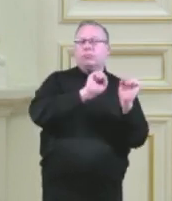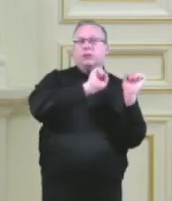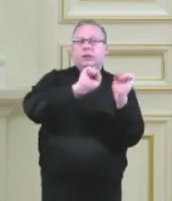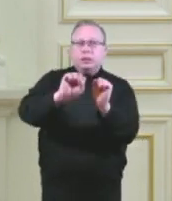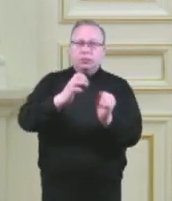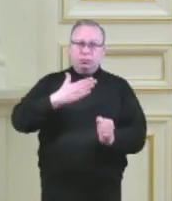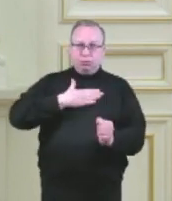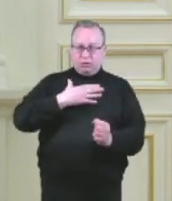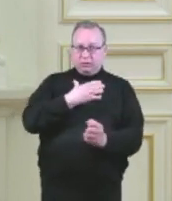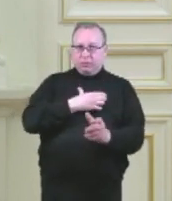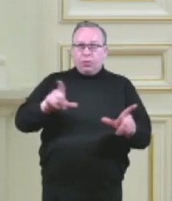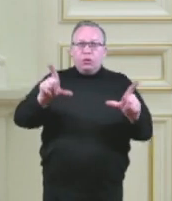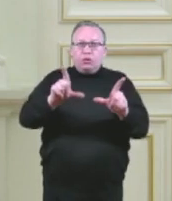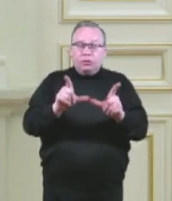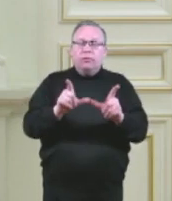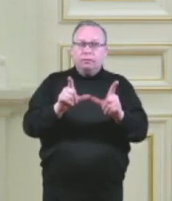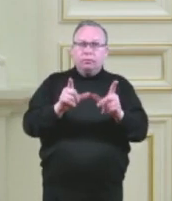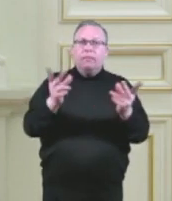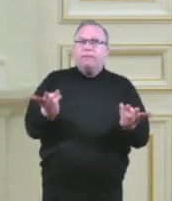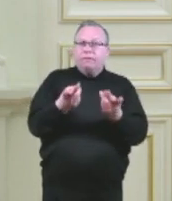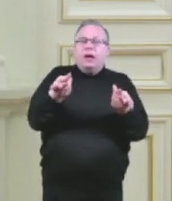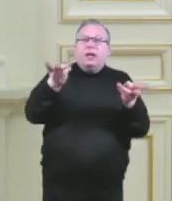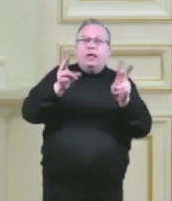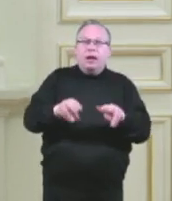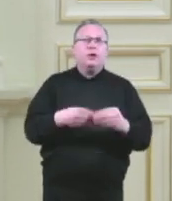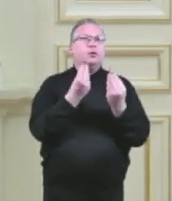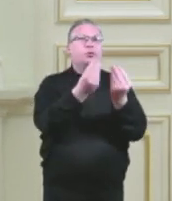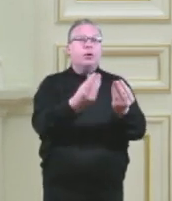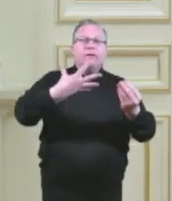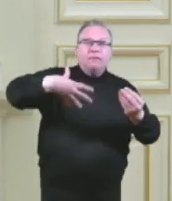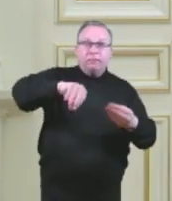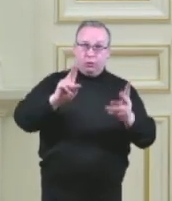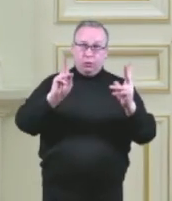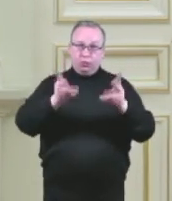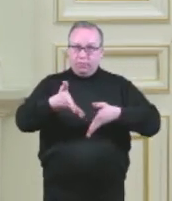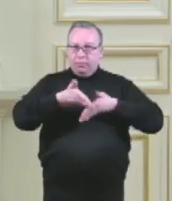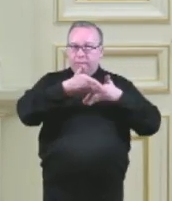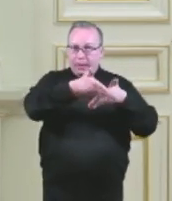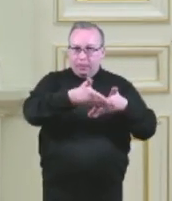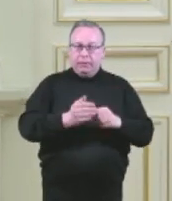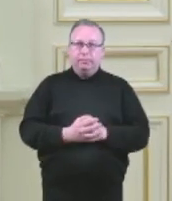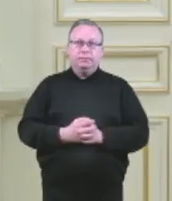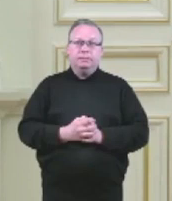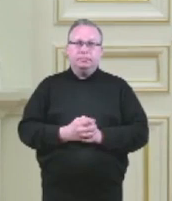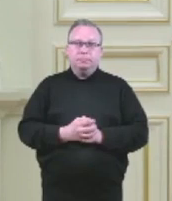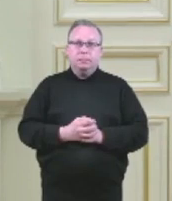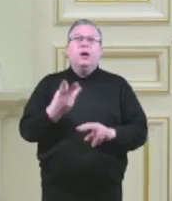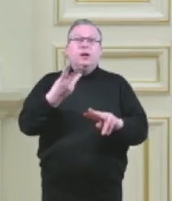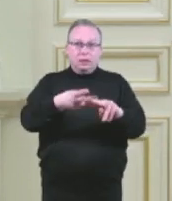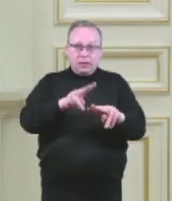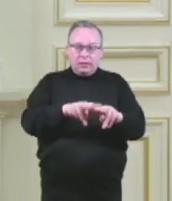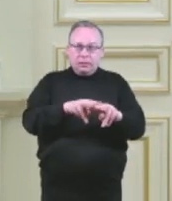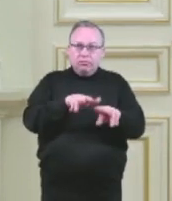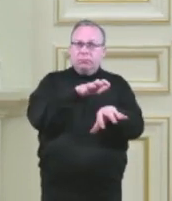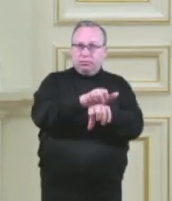mūsų svarbiausia užduotimi išlieka suteikti jiems visą reikiamą pagalbą tam, kad agresorius